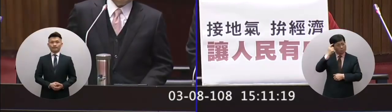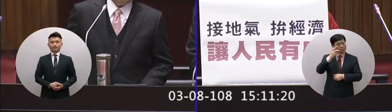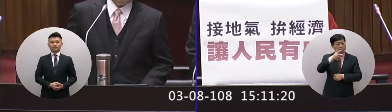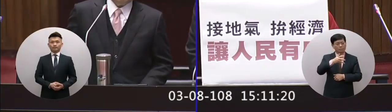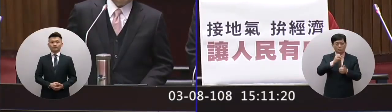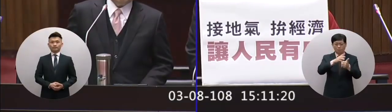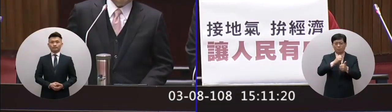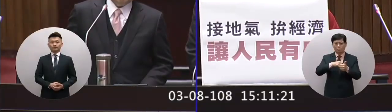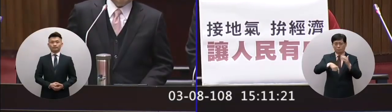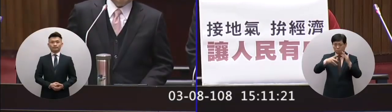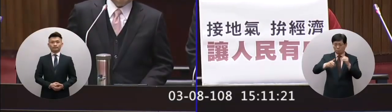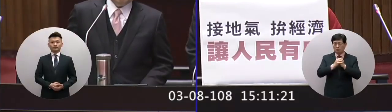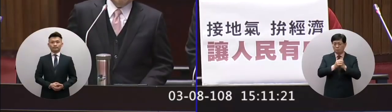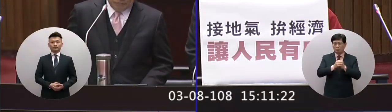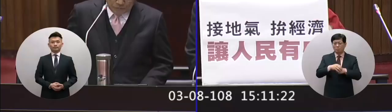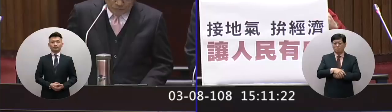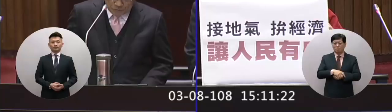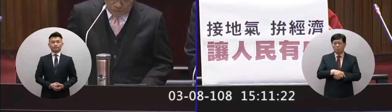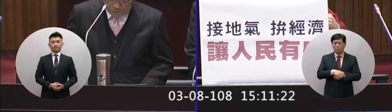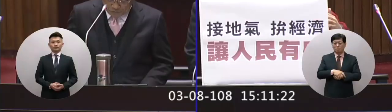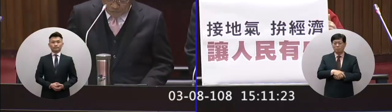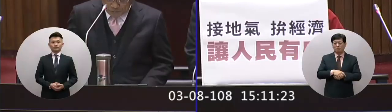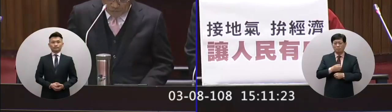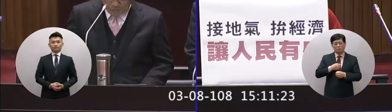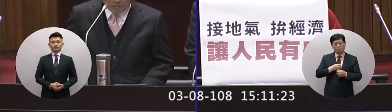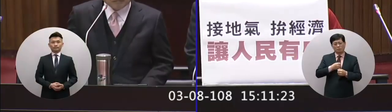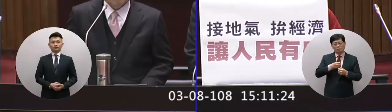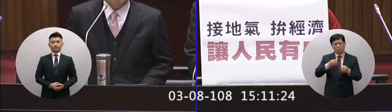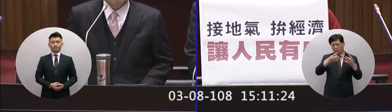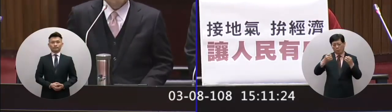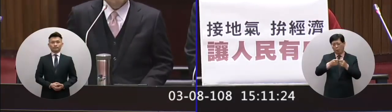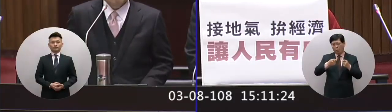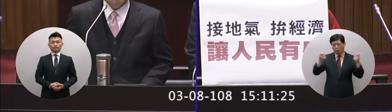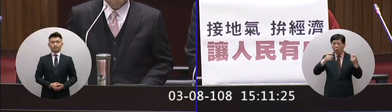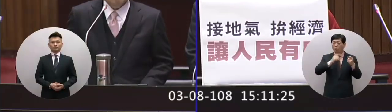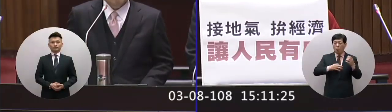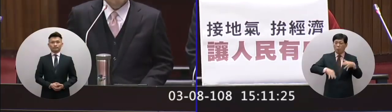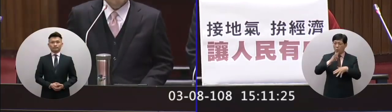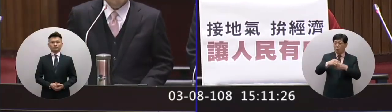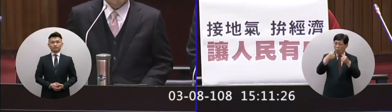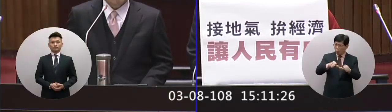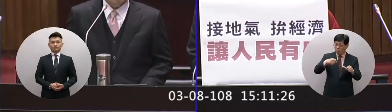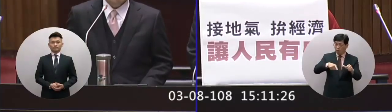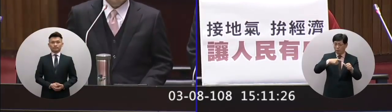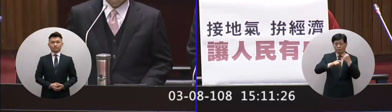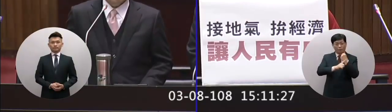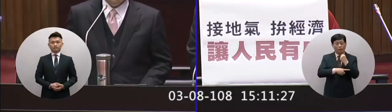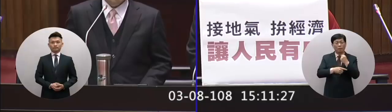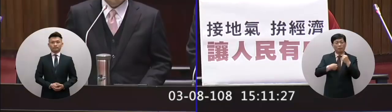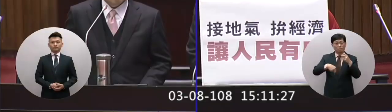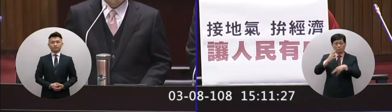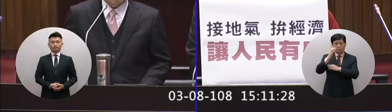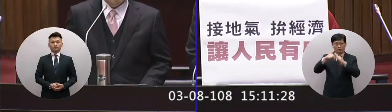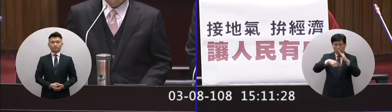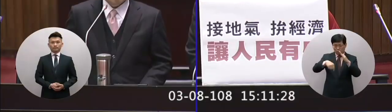了，要提醒院长，甚至要拜托、哦、我们啊，讲了好久的投资抵减的一个法案啊，我知道行政